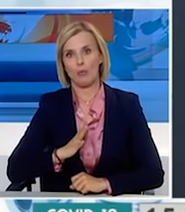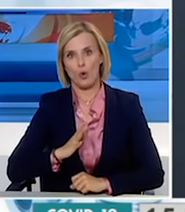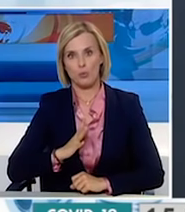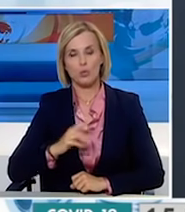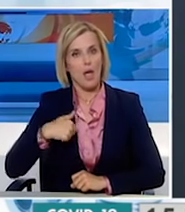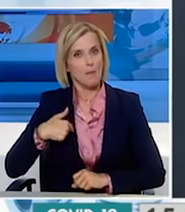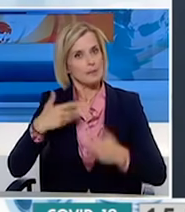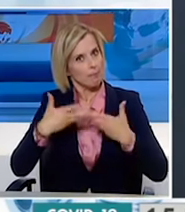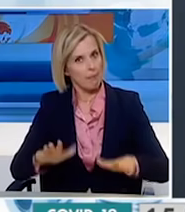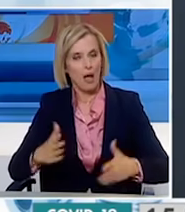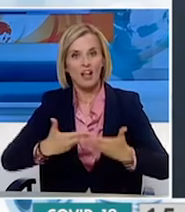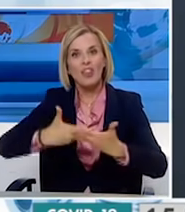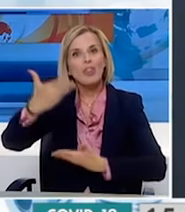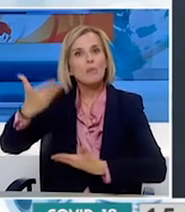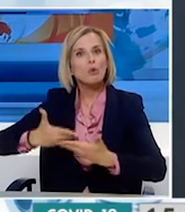οποίες